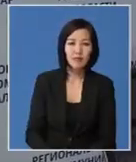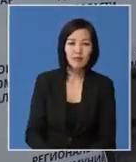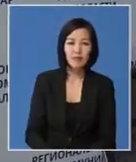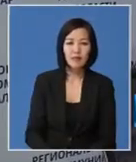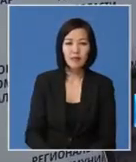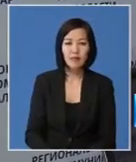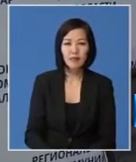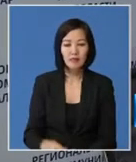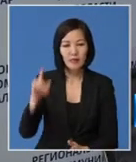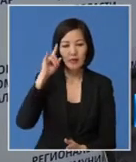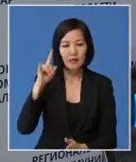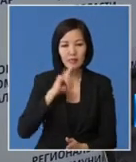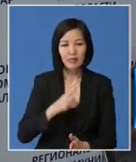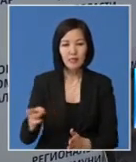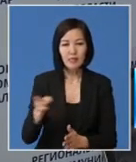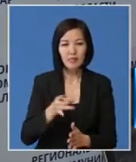Қазақстан Республикасының чемпионатында